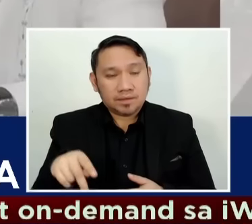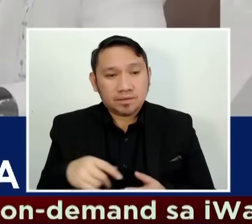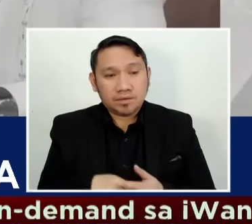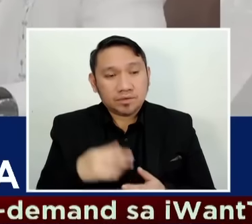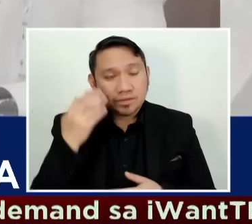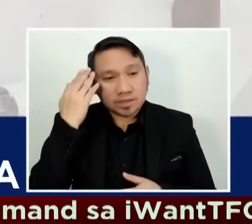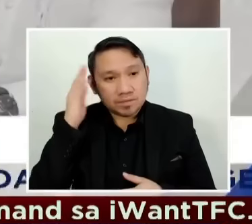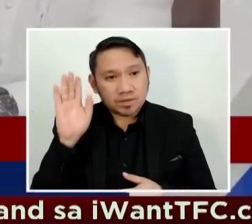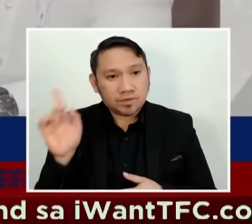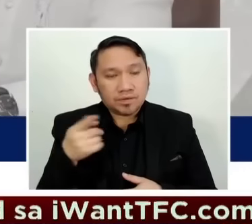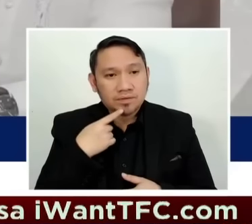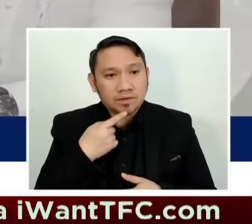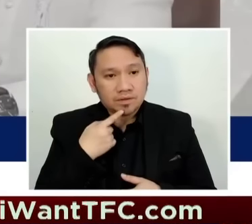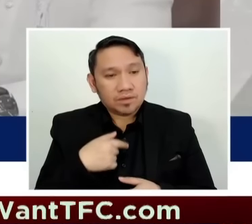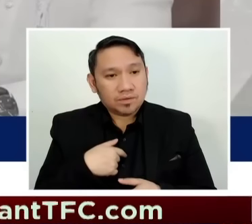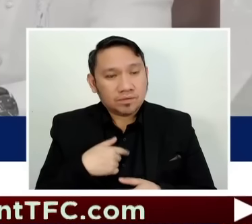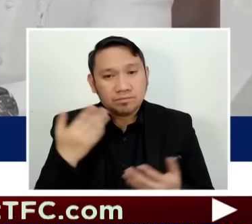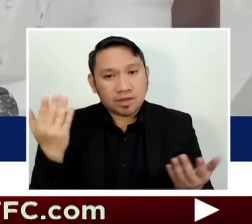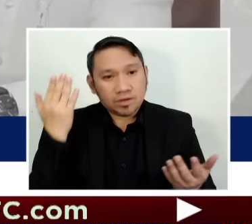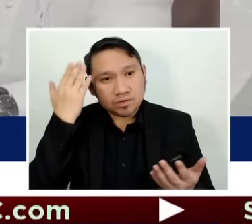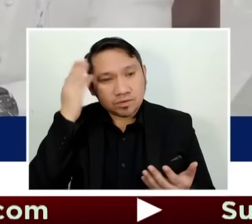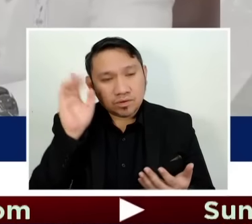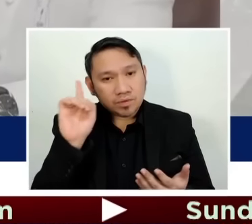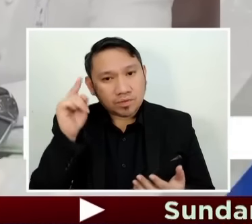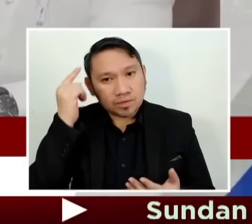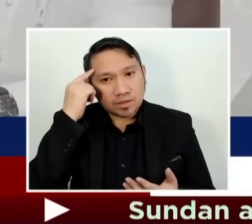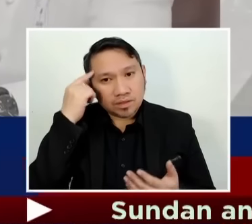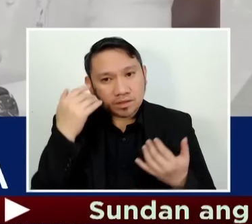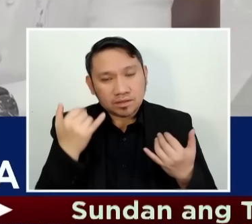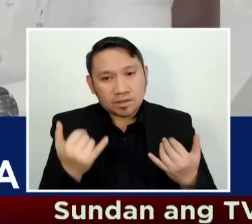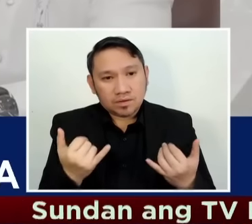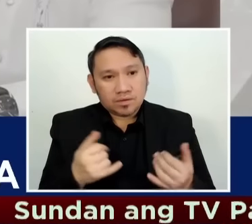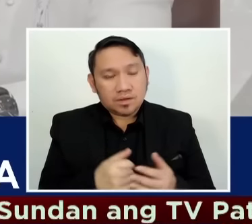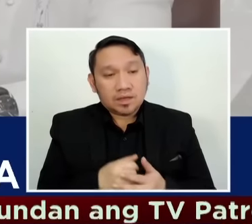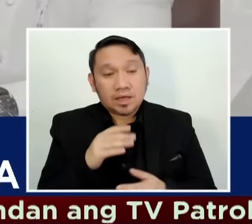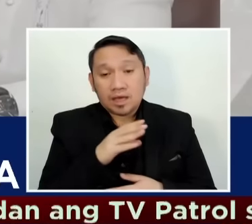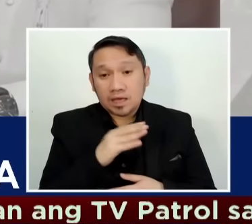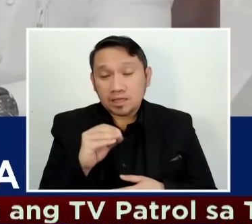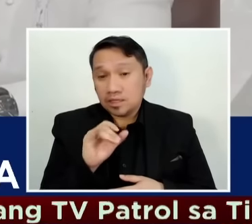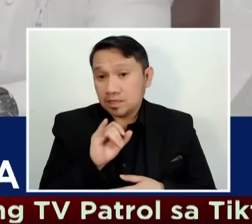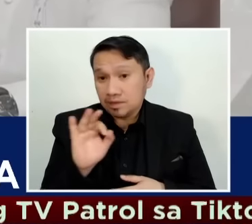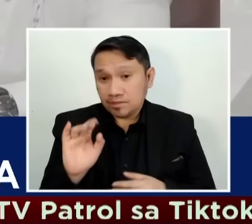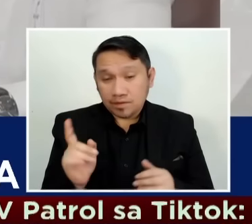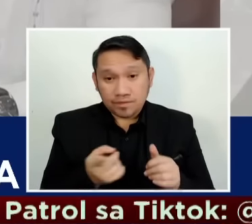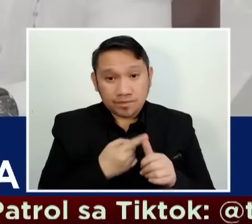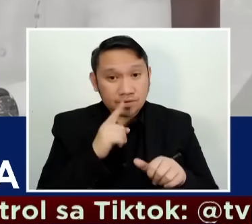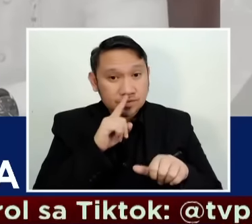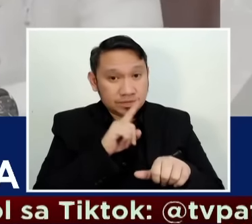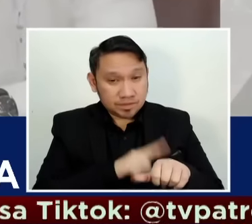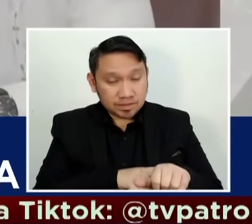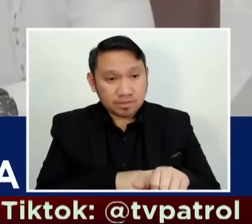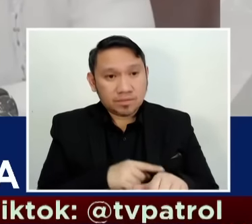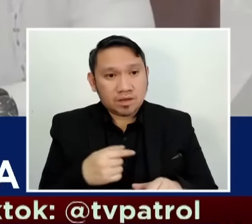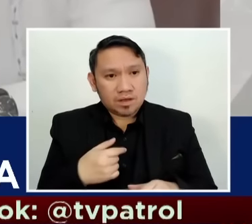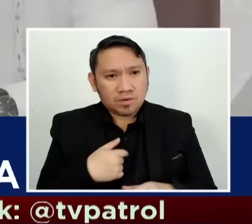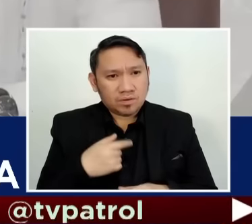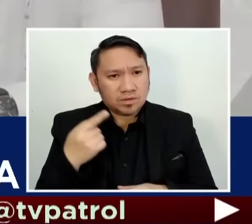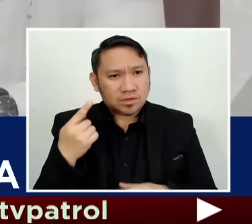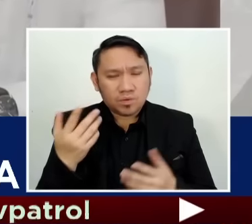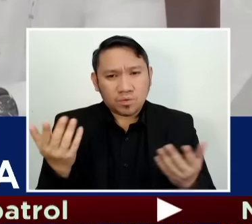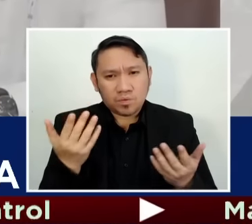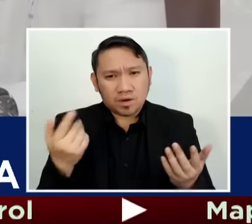yung sinasabi po niya. I do not know what he is thinking right now, Mr. Chair. And this is the first time. Iniisip nga ako saan ko siya nakita